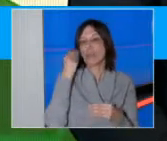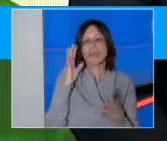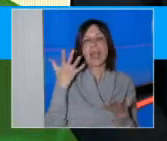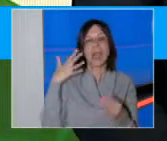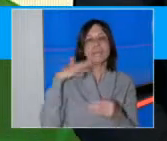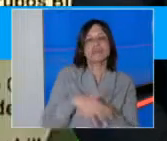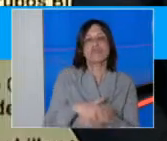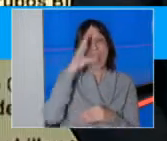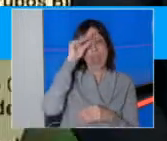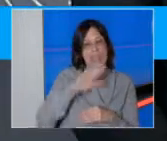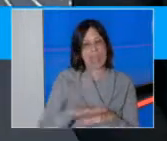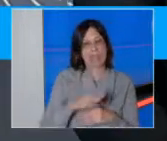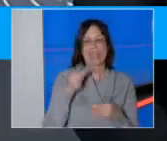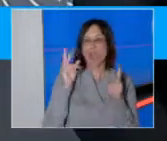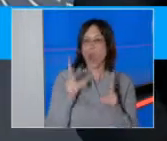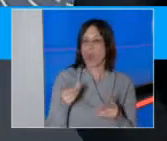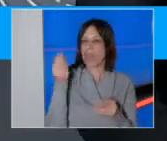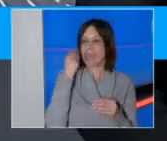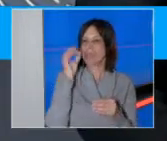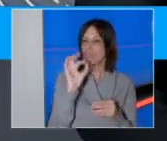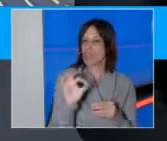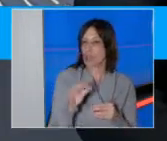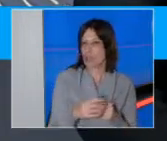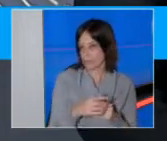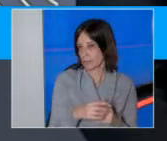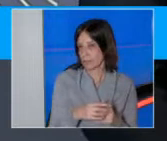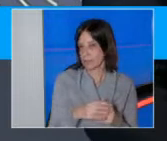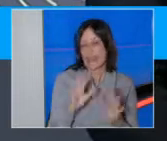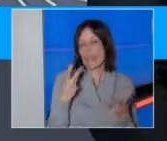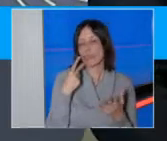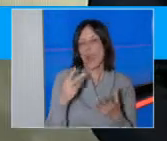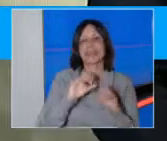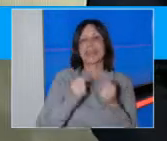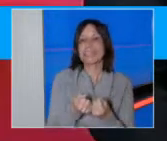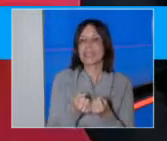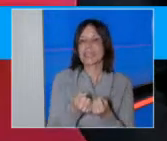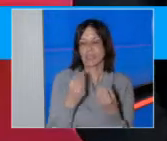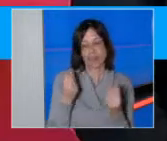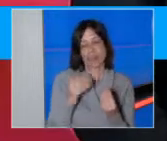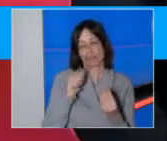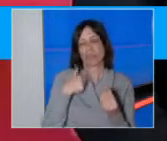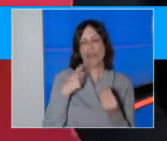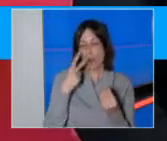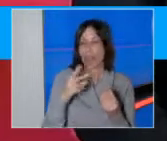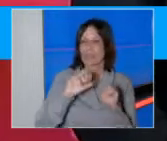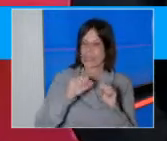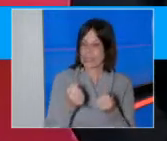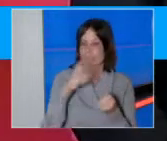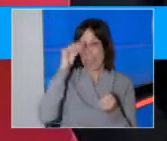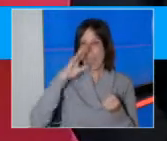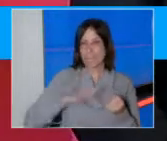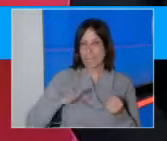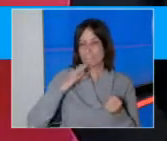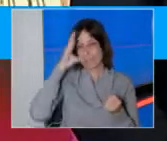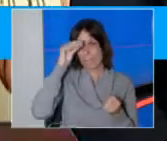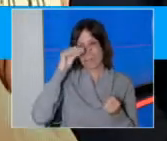על הילד? איך זה משפיע על היכולת למידה שלו? איך את רואה את הנזק הזה? אני רואה את הנזק הזה. הבן שלי גם עבר,